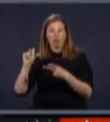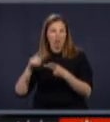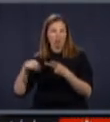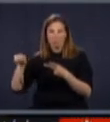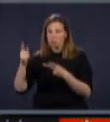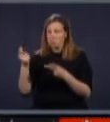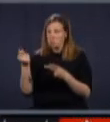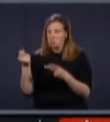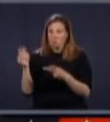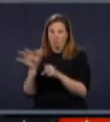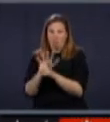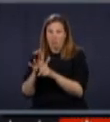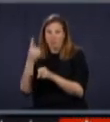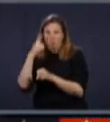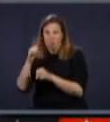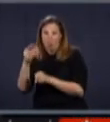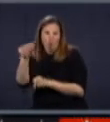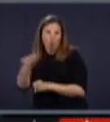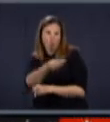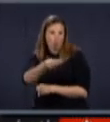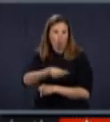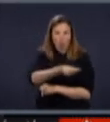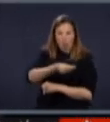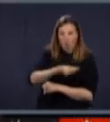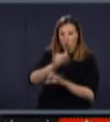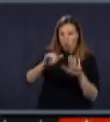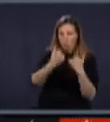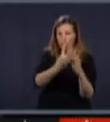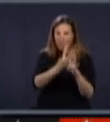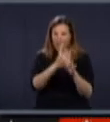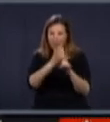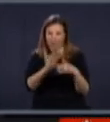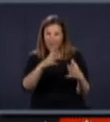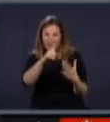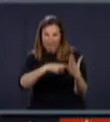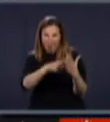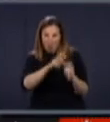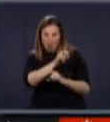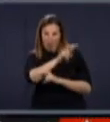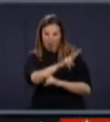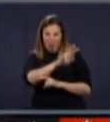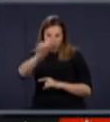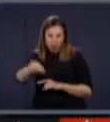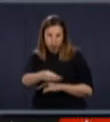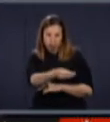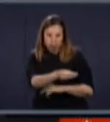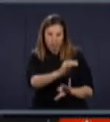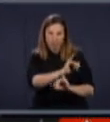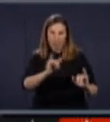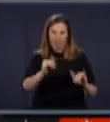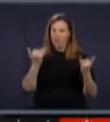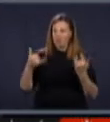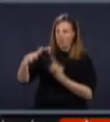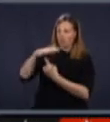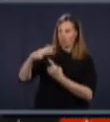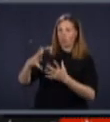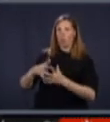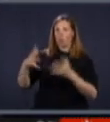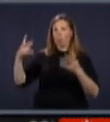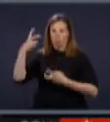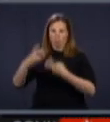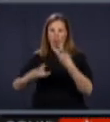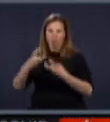actuellement pour être capables de rembourser tout le monde. Donc, il y a une situation où il y a un problème. Le problème